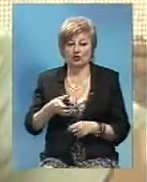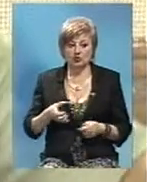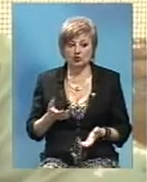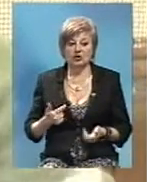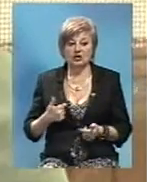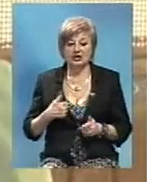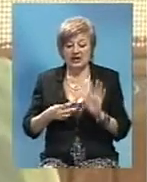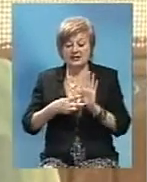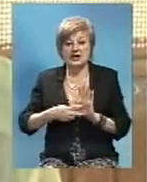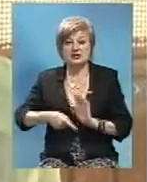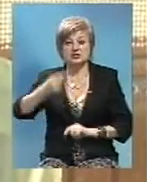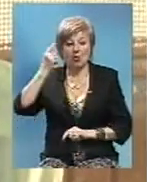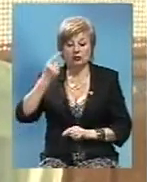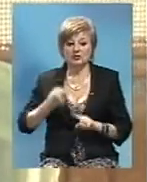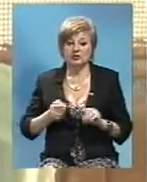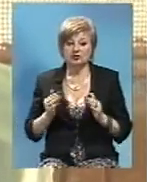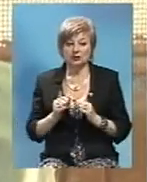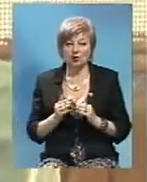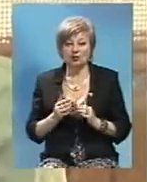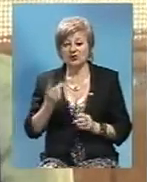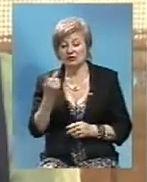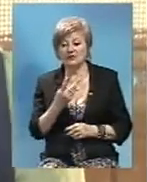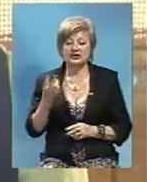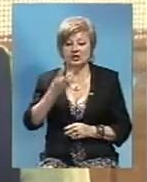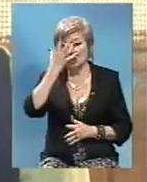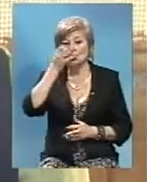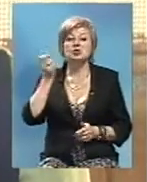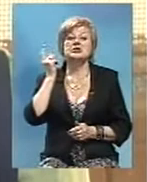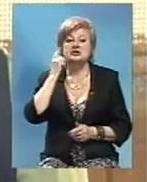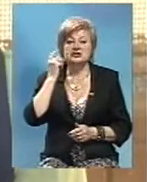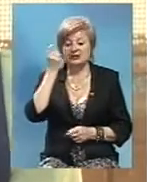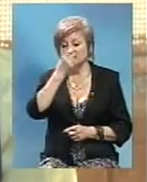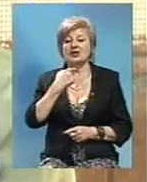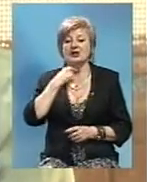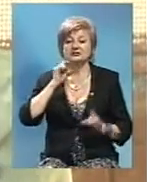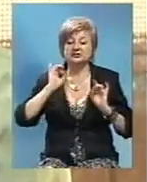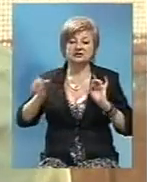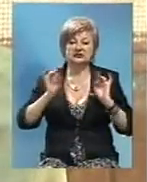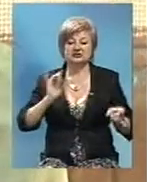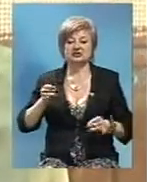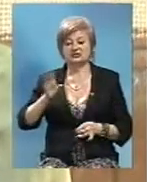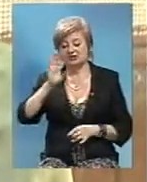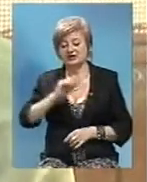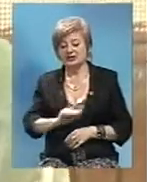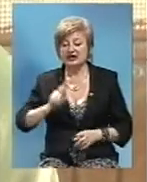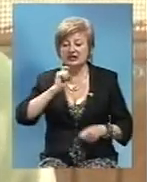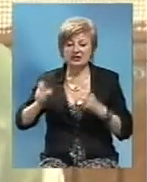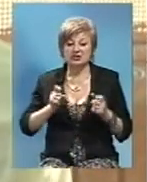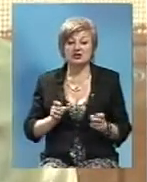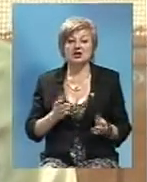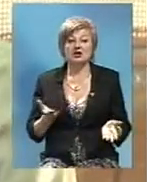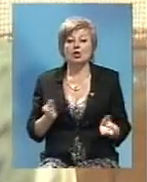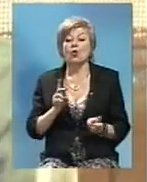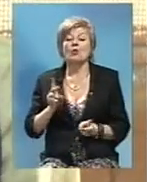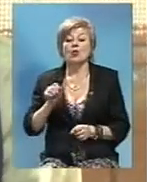живу на 7-му поверсі в тому будинку. О 2-3 ночі чутно п'яні чоловічі голоси, жіночі, діти кричать. Ну для кого вони